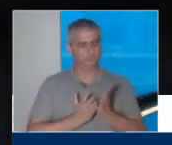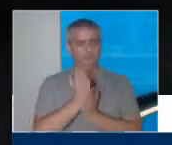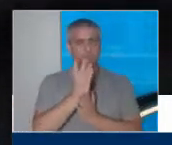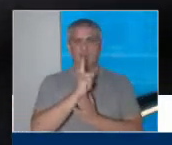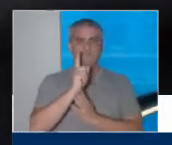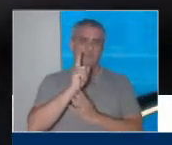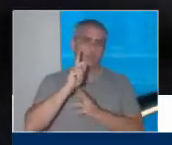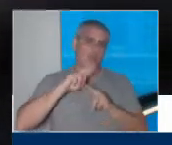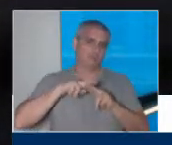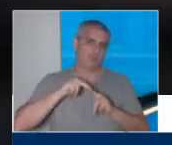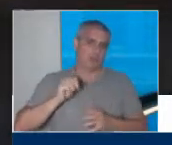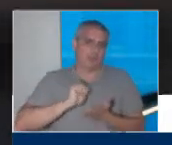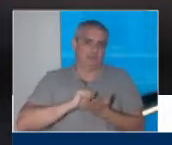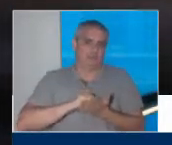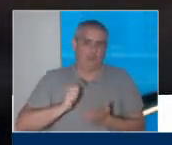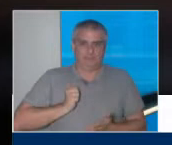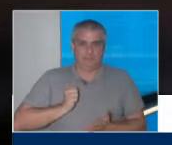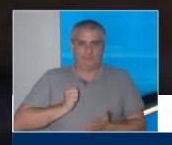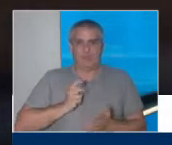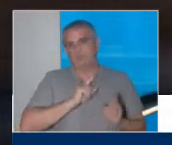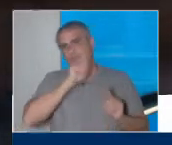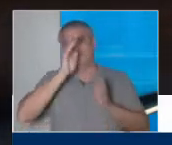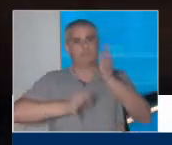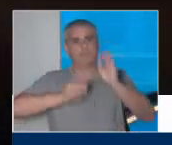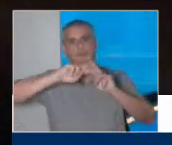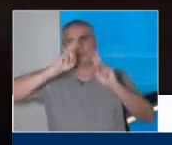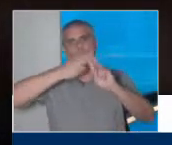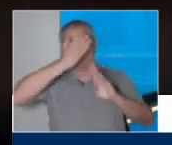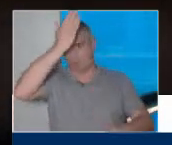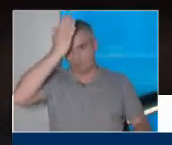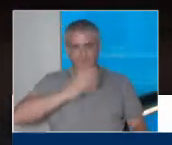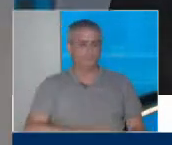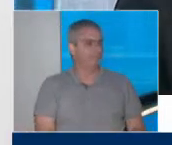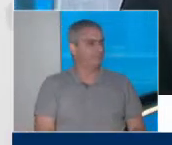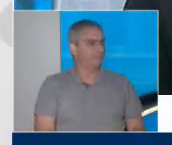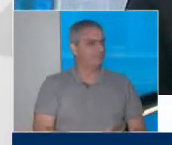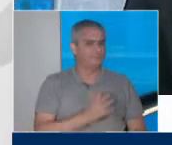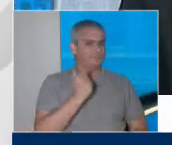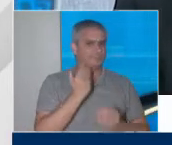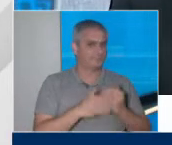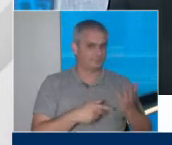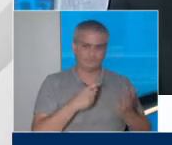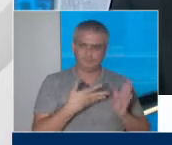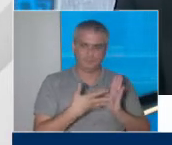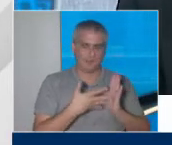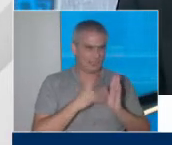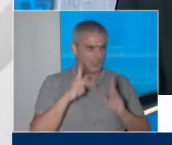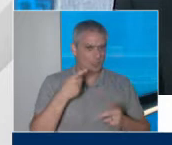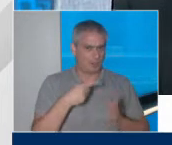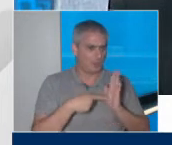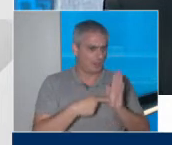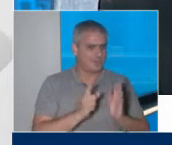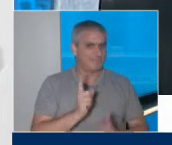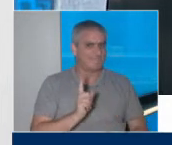יגרור חלילה את חיילי צהל לטריבונלים בינלאומיים כאלה ואחרים. אגב, לסיום, אמיר, התחקיר יכול להצביע